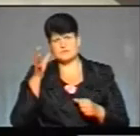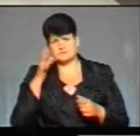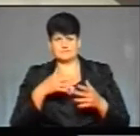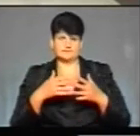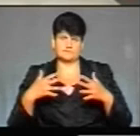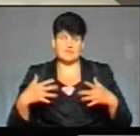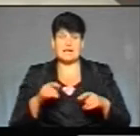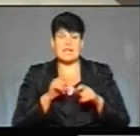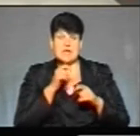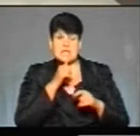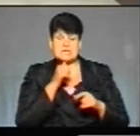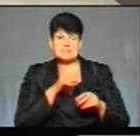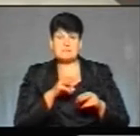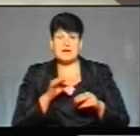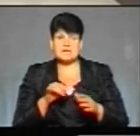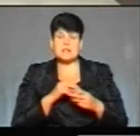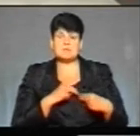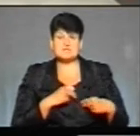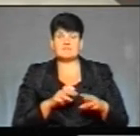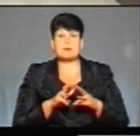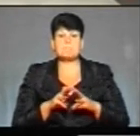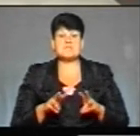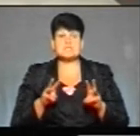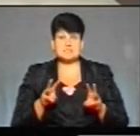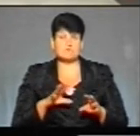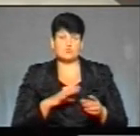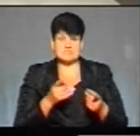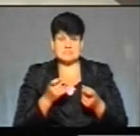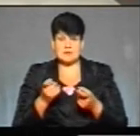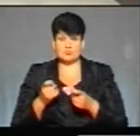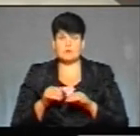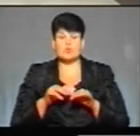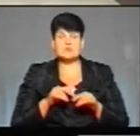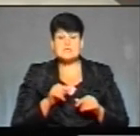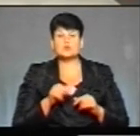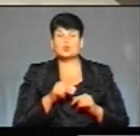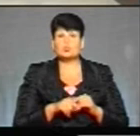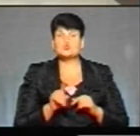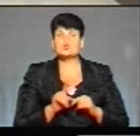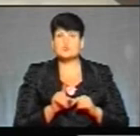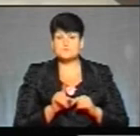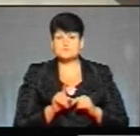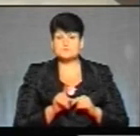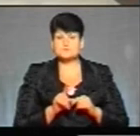і експерти, і, скажімо так, і працівники міністерств були залучені в цей процес. Чому? Тому що